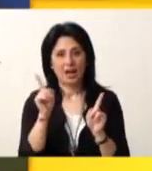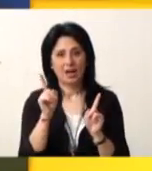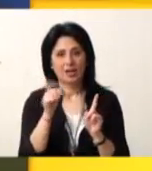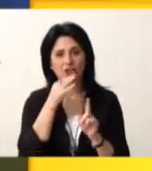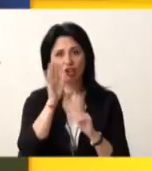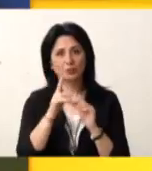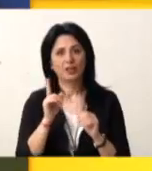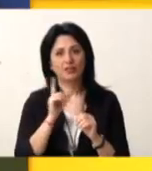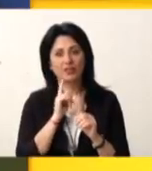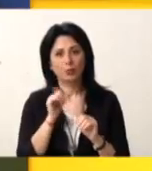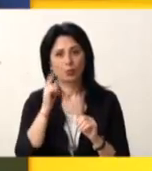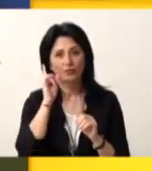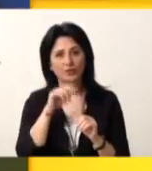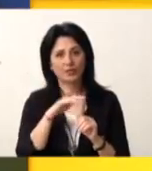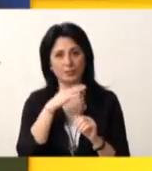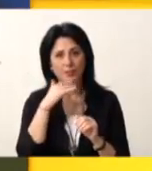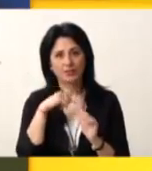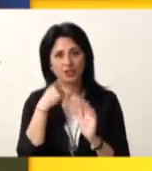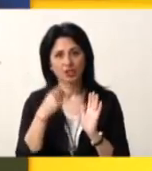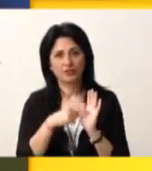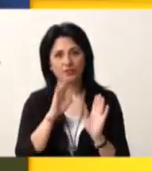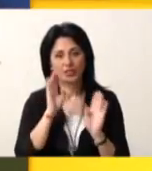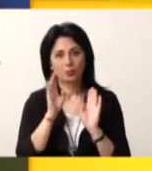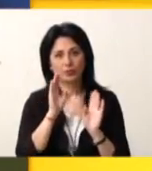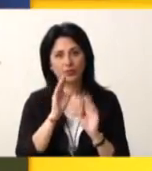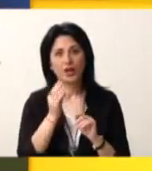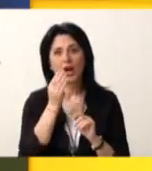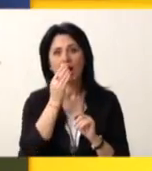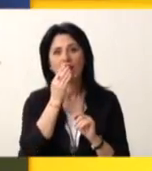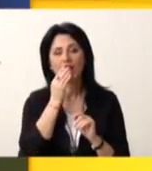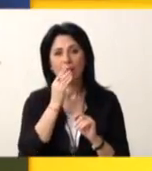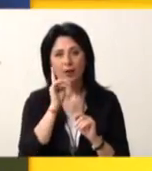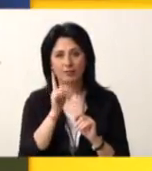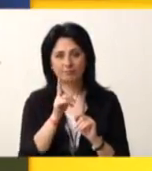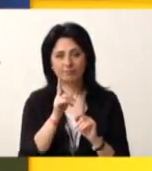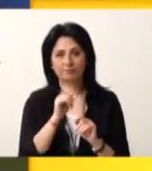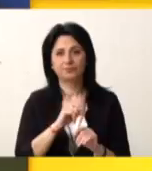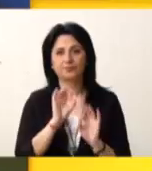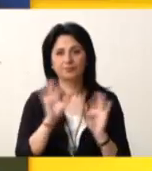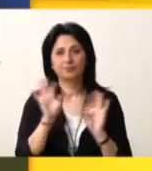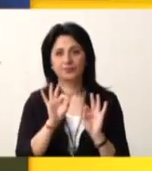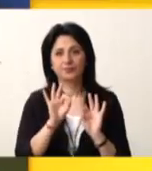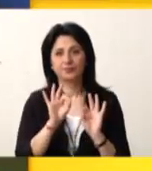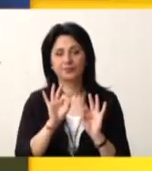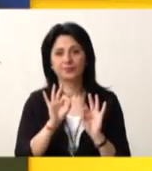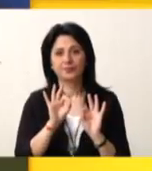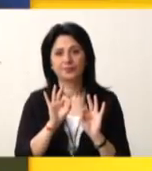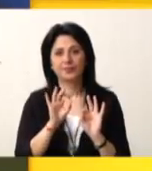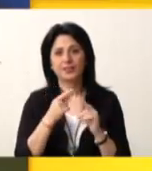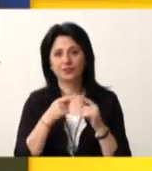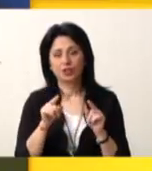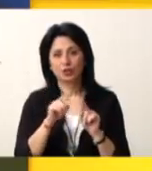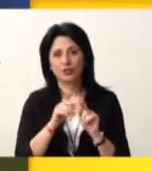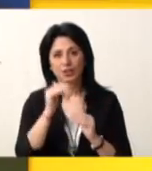გვაქვს და შემდეგ გველოდება, მე როგორც ხვები ძალიან ბევრი კითხვა Facebook-ზე, კვების ბლოკი გველოდება და ჩვენგან